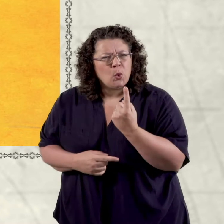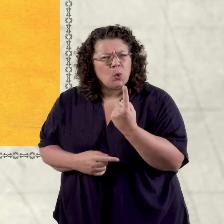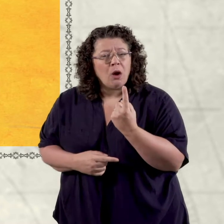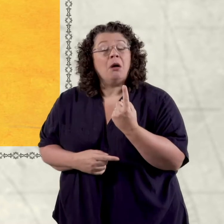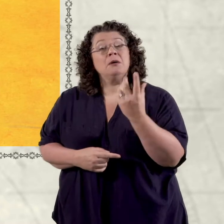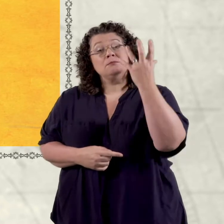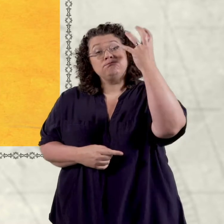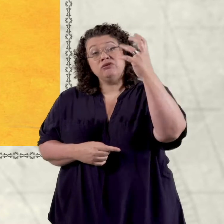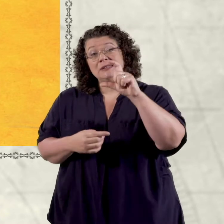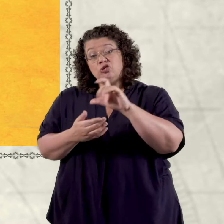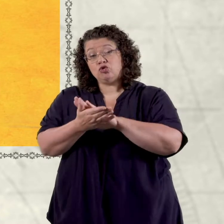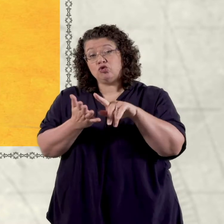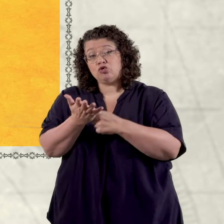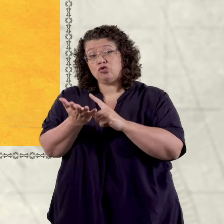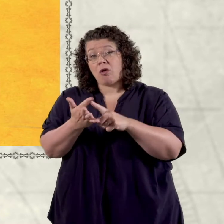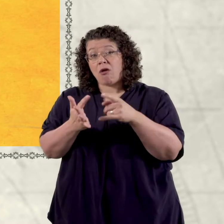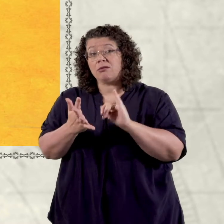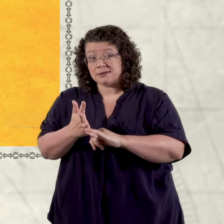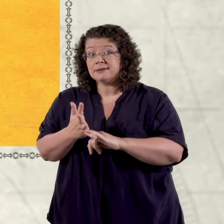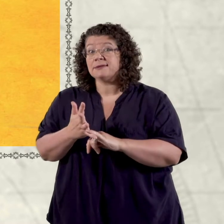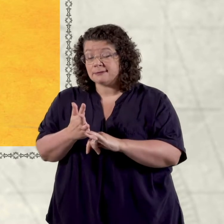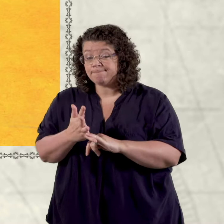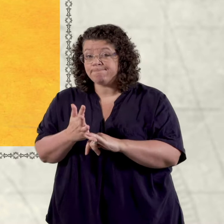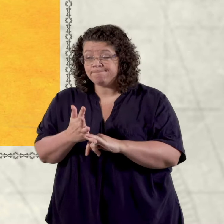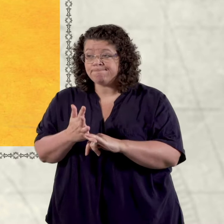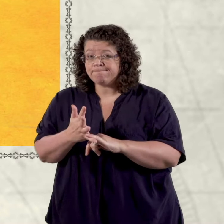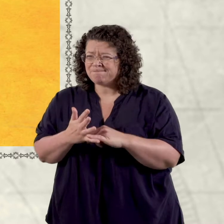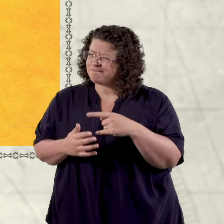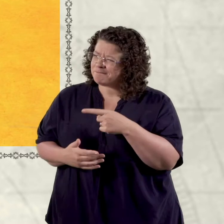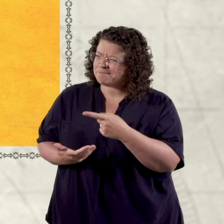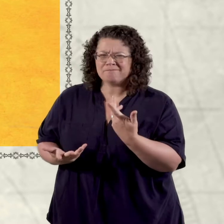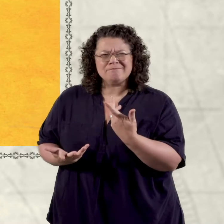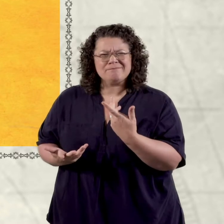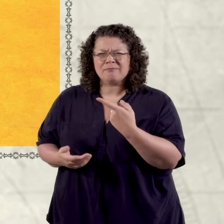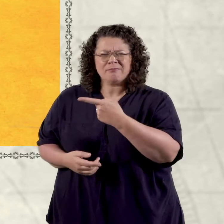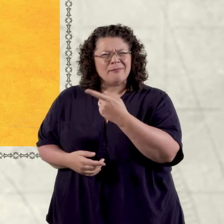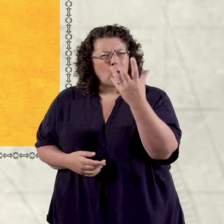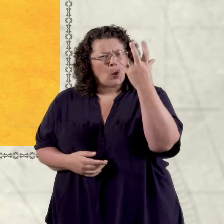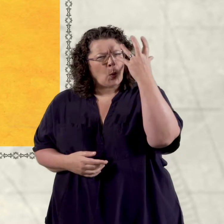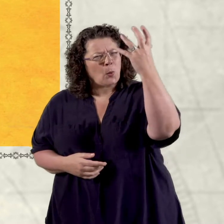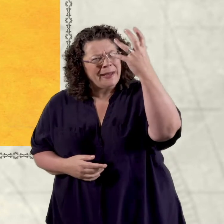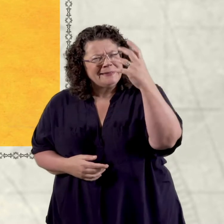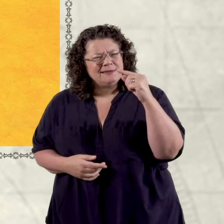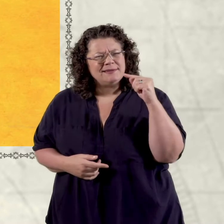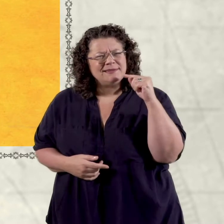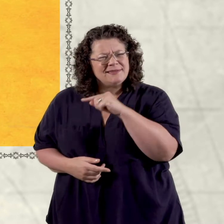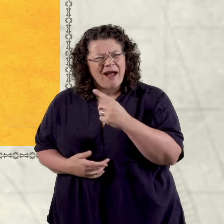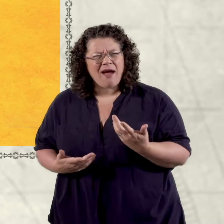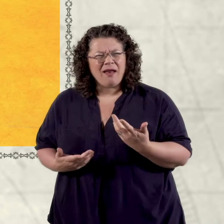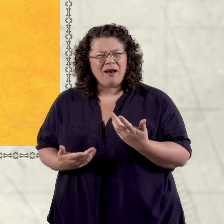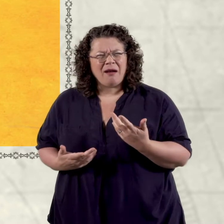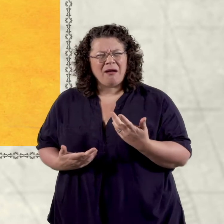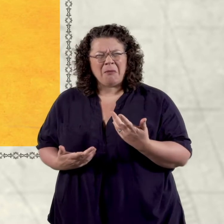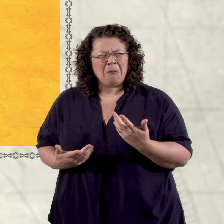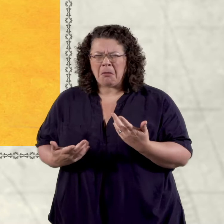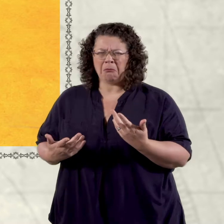Ie. Prince Charles. Mab y frenhines. O Loegr.